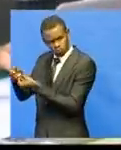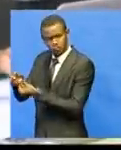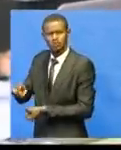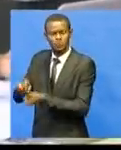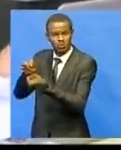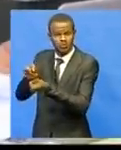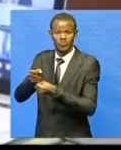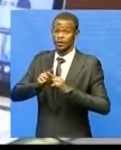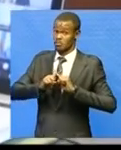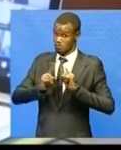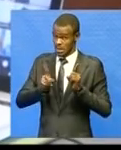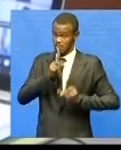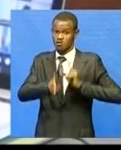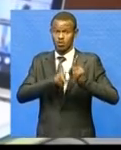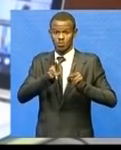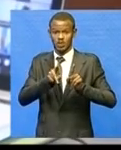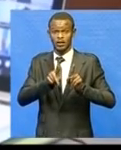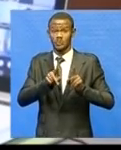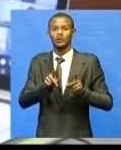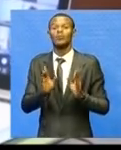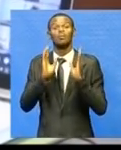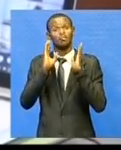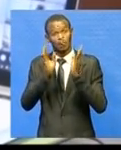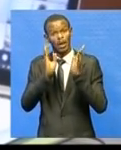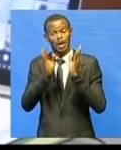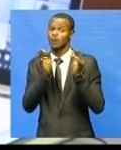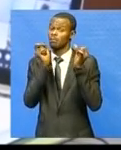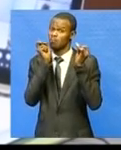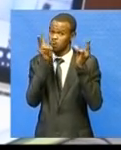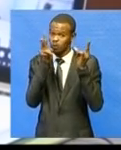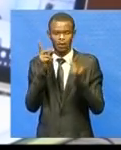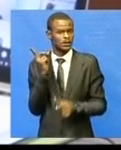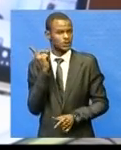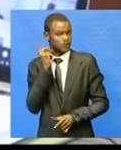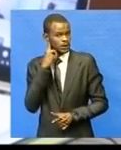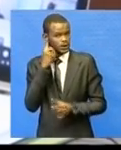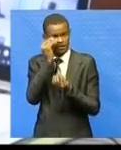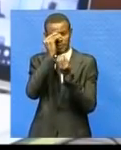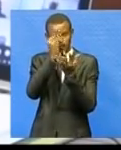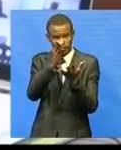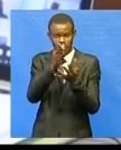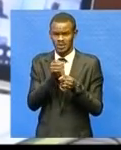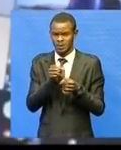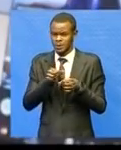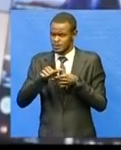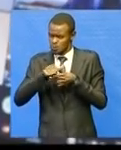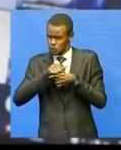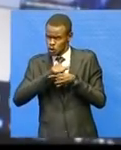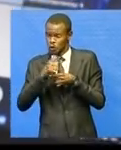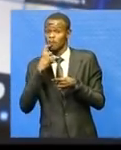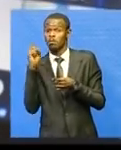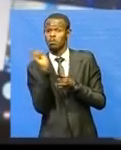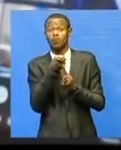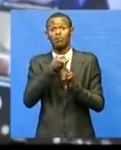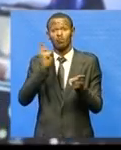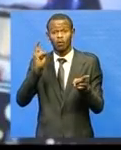rester vigilante, à l'écoute des informations et à observer strictement les mesures et les décisions des